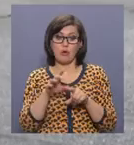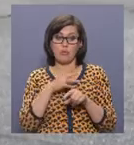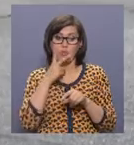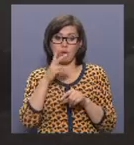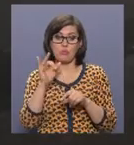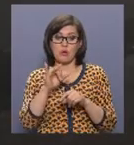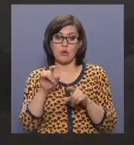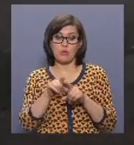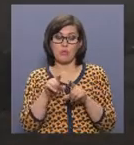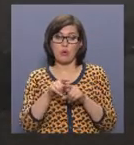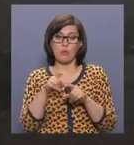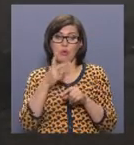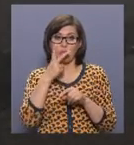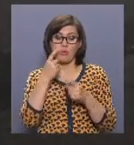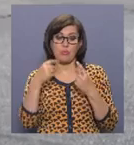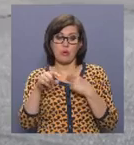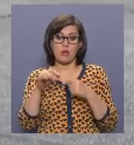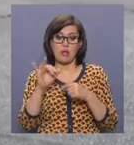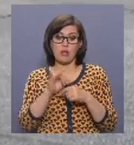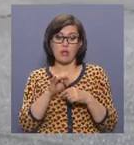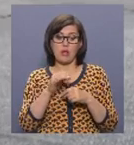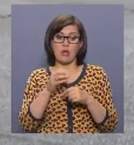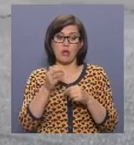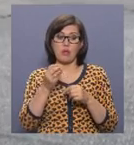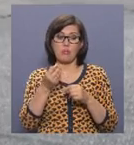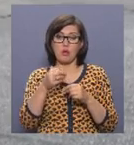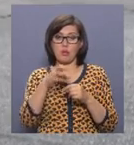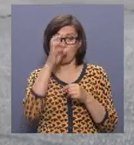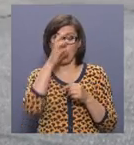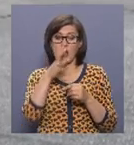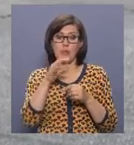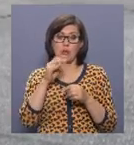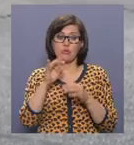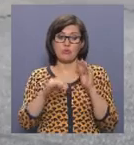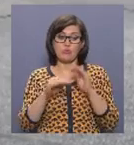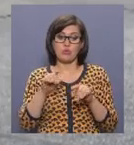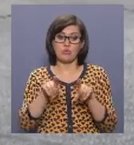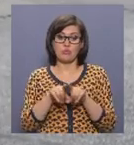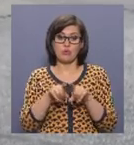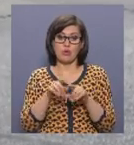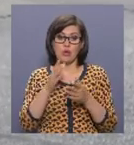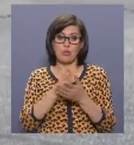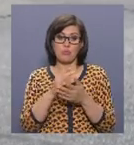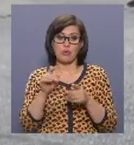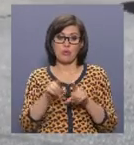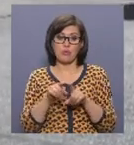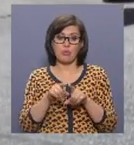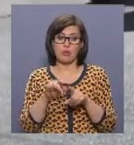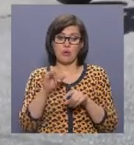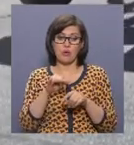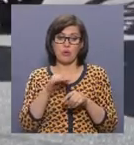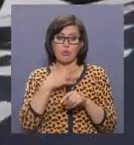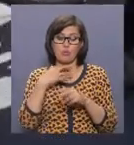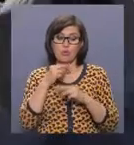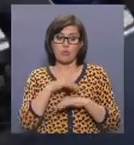Ал көргеніміз мүлде басқа. Бюджет қаржысына пандустар орнатылған, бірақ көбі